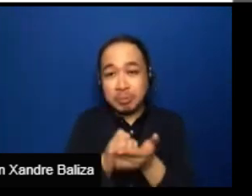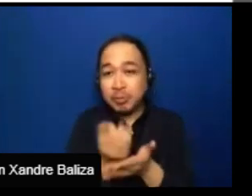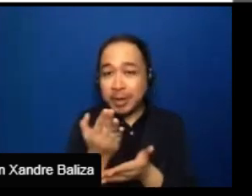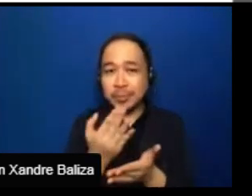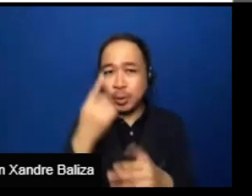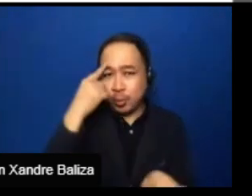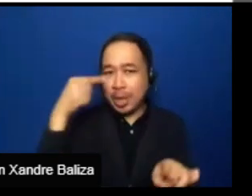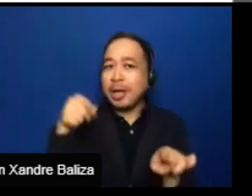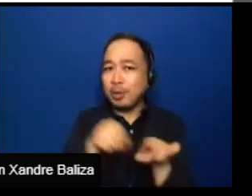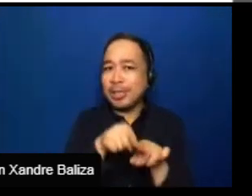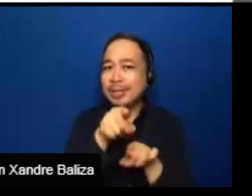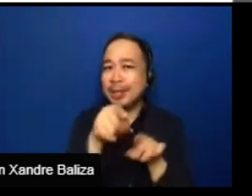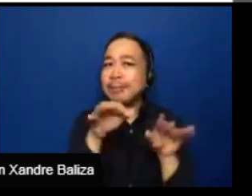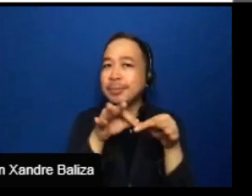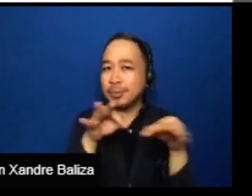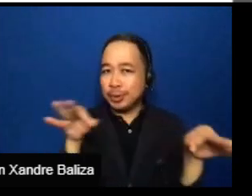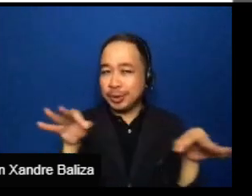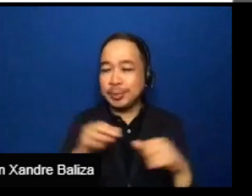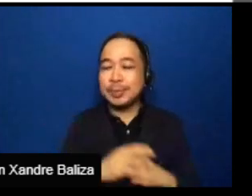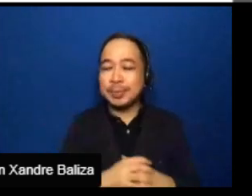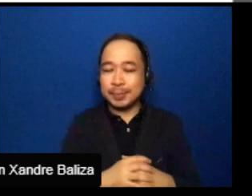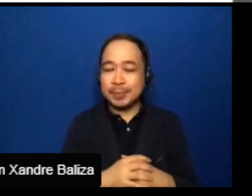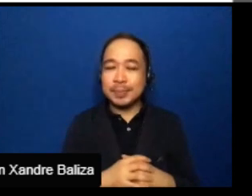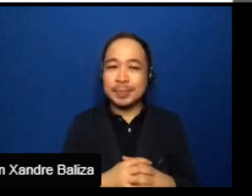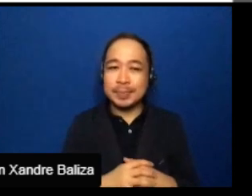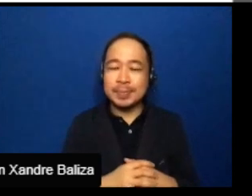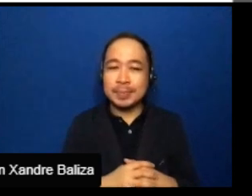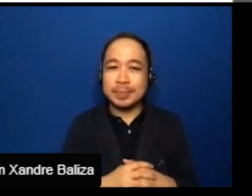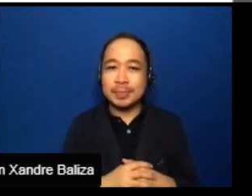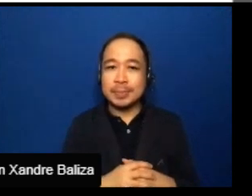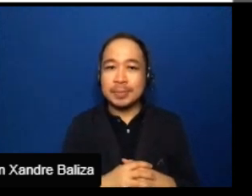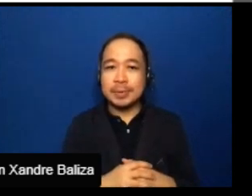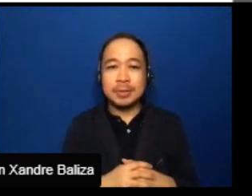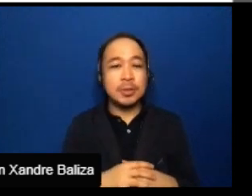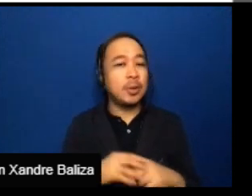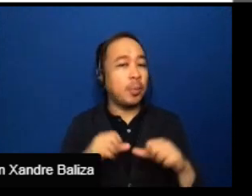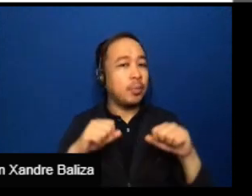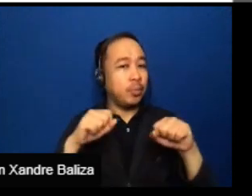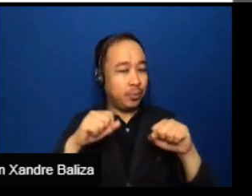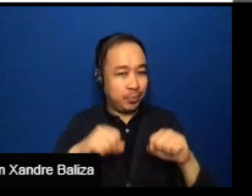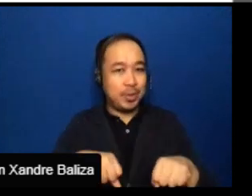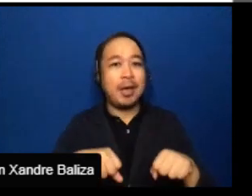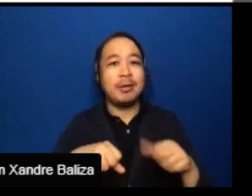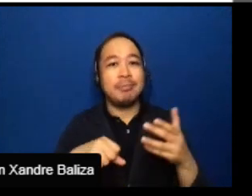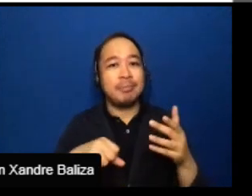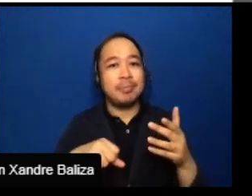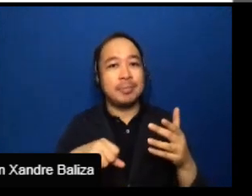говорится, убрать оттуда упоминание России. Спасибо.